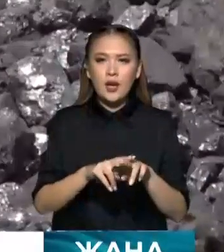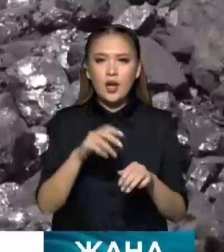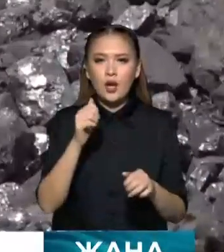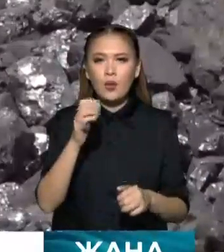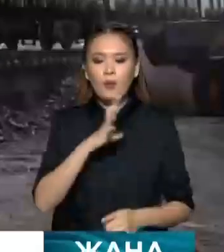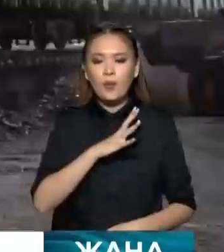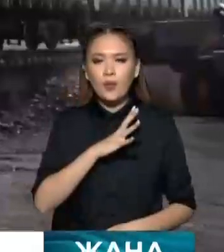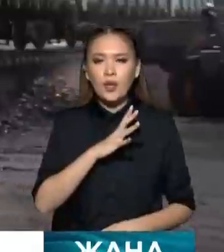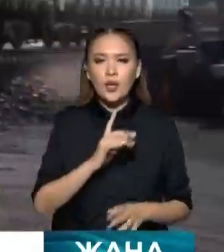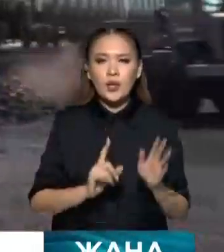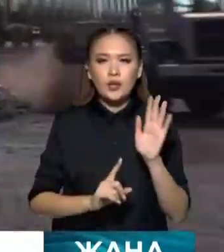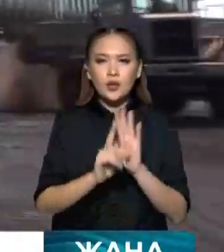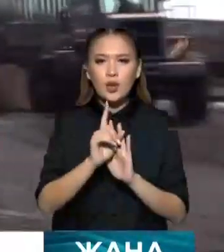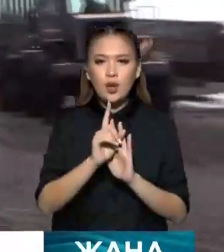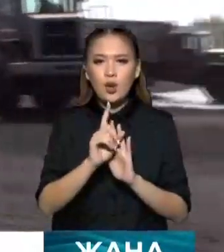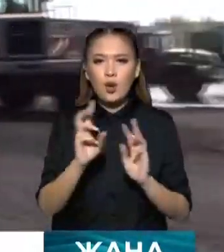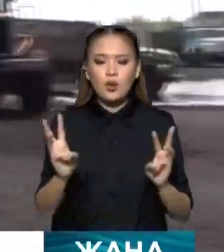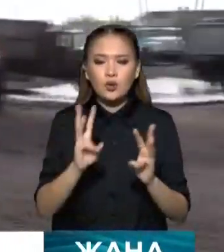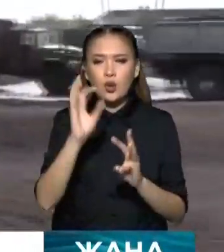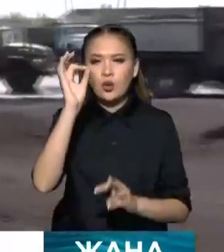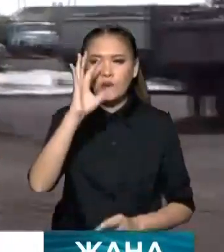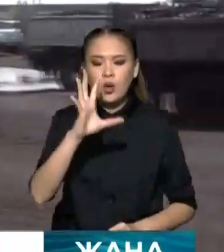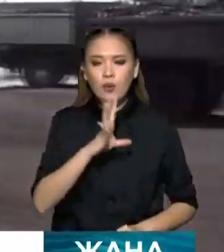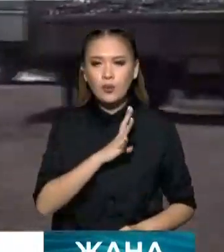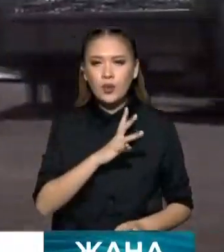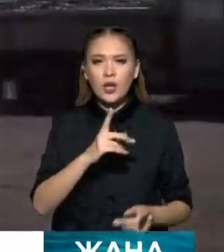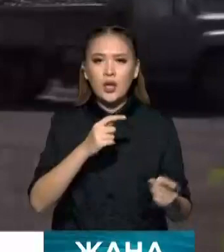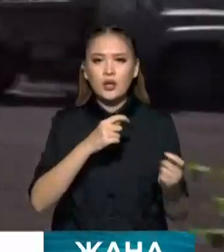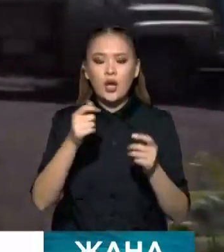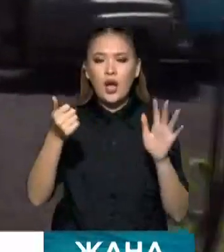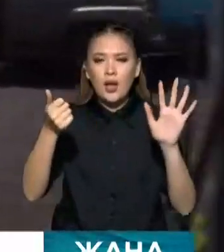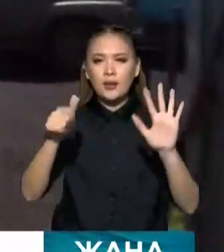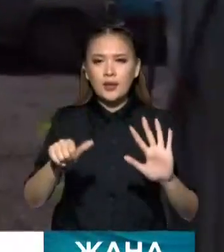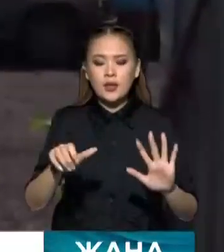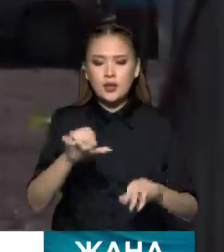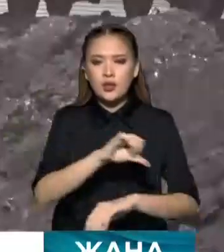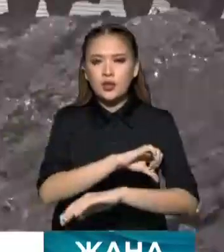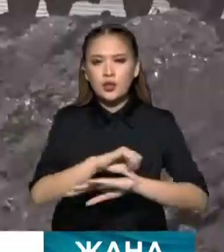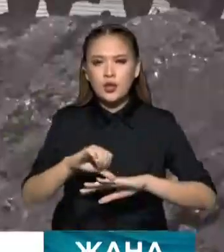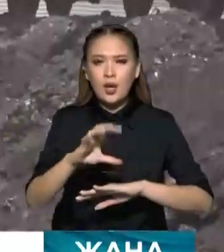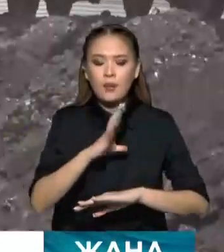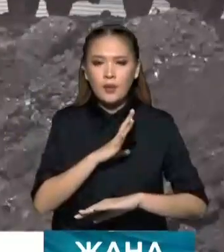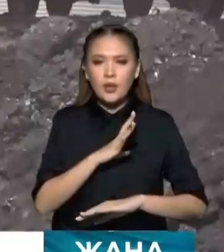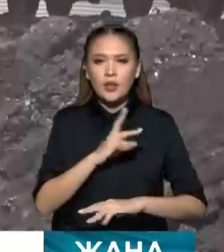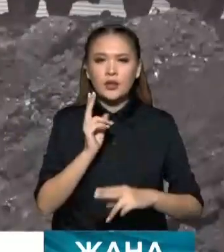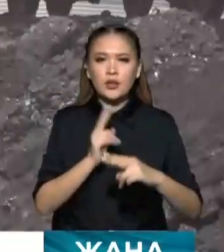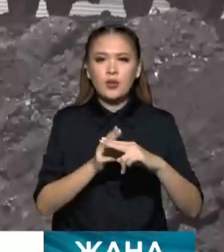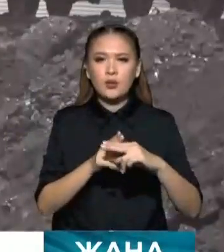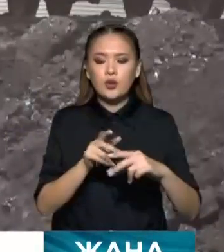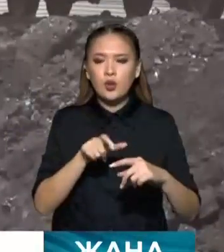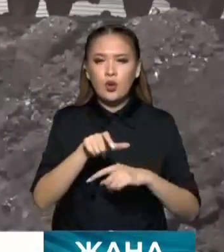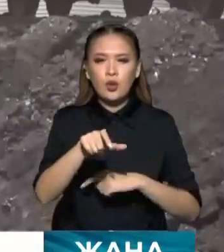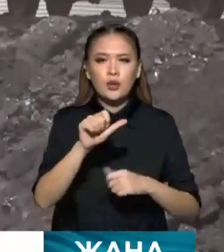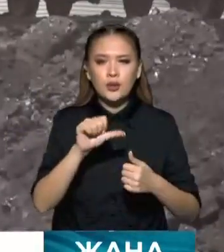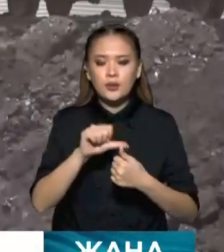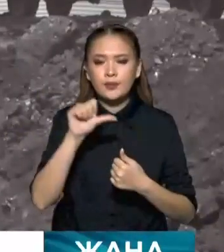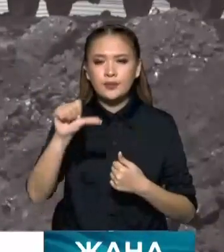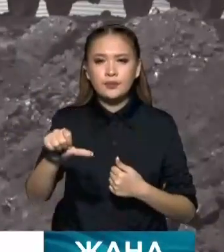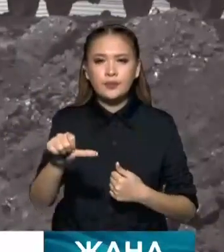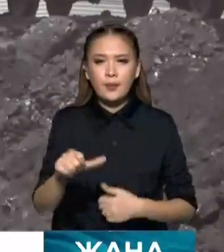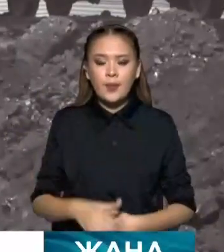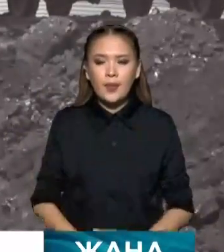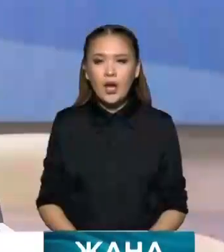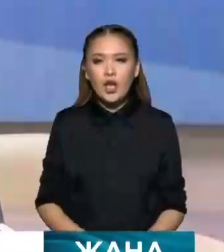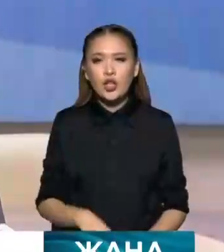тапшылықты болдырмау үшін отынды шекарадан шығаруға 6 айлық шектеу енгізілді. Бұның теміржол тасымалына қатысы жоқ. Мысалы, Жамбыл